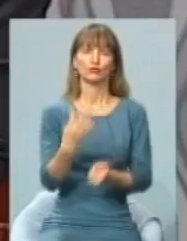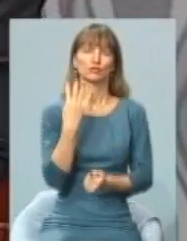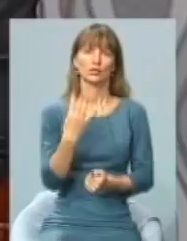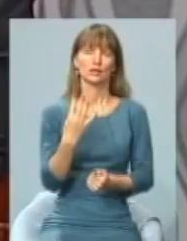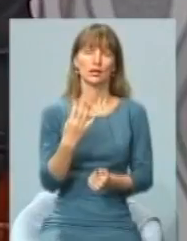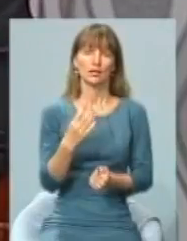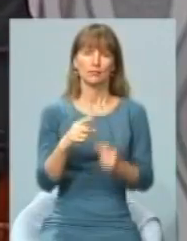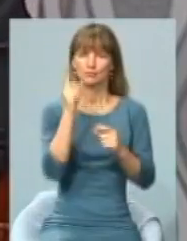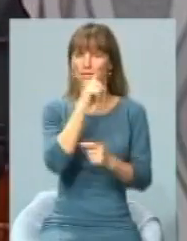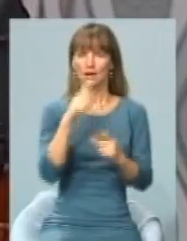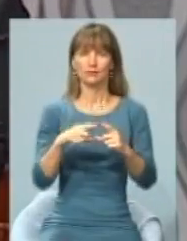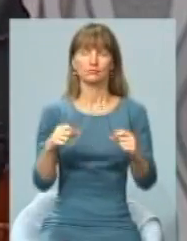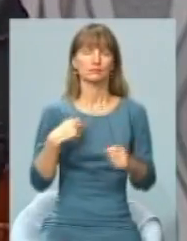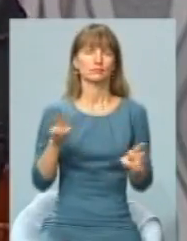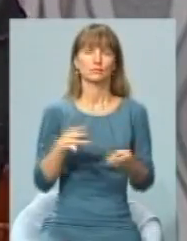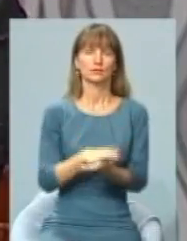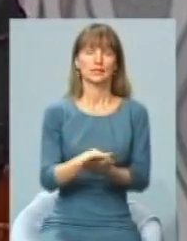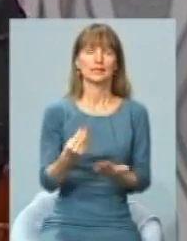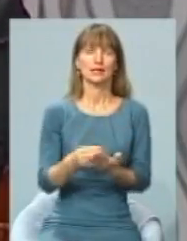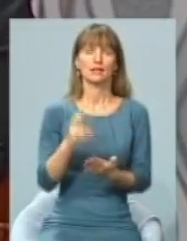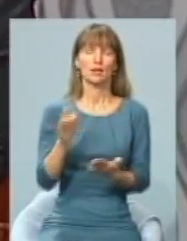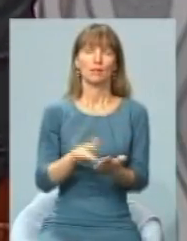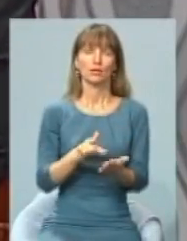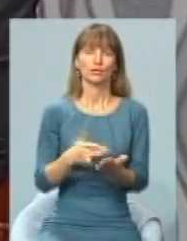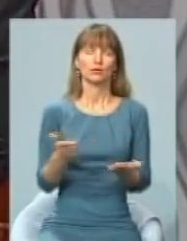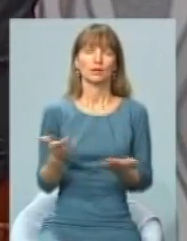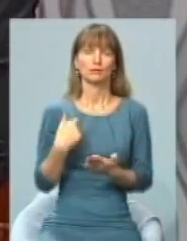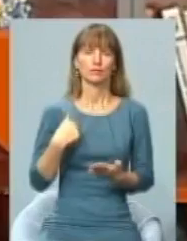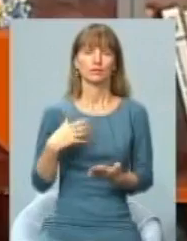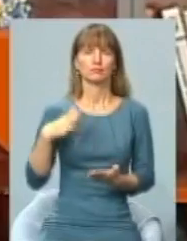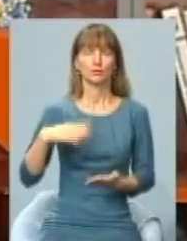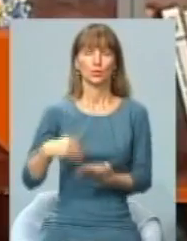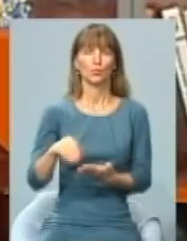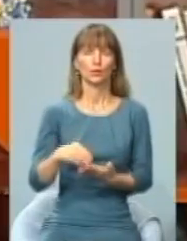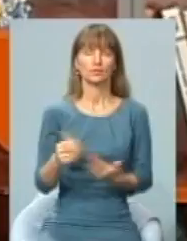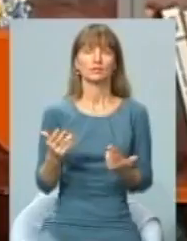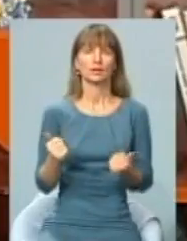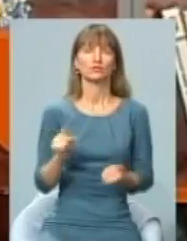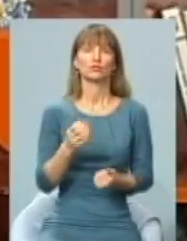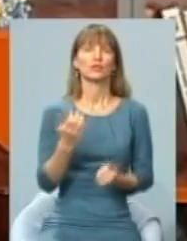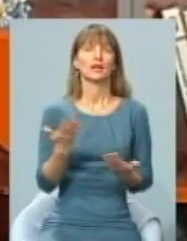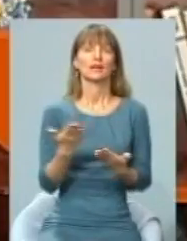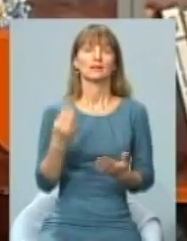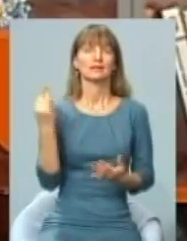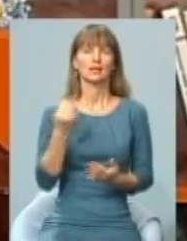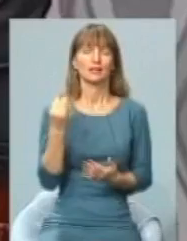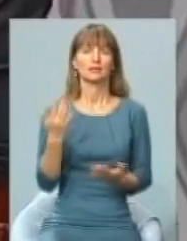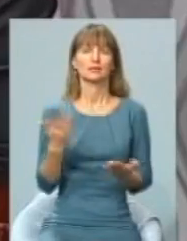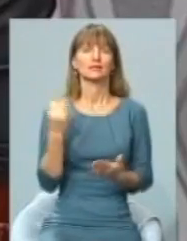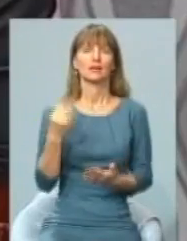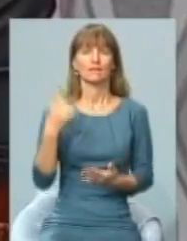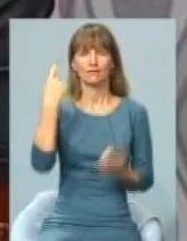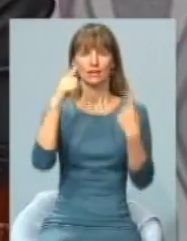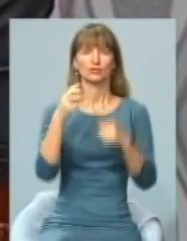І нам не доведеться витрачати гроші на блокнот, який ми взагалі звикли купувати, так? Так. Що ще? Які цікаві? Якими цікавими